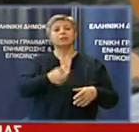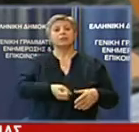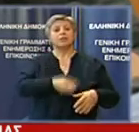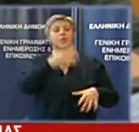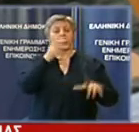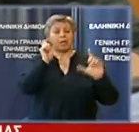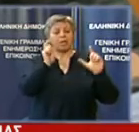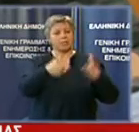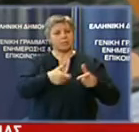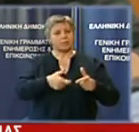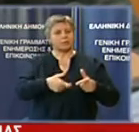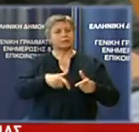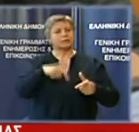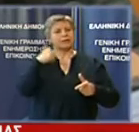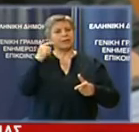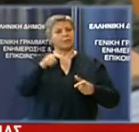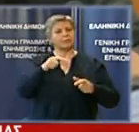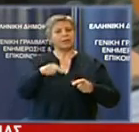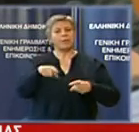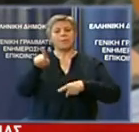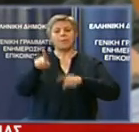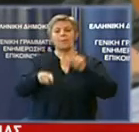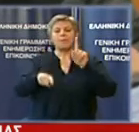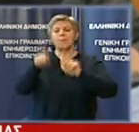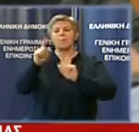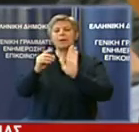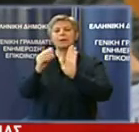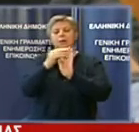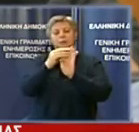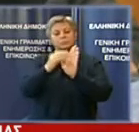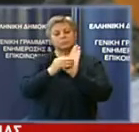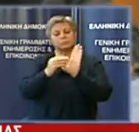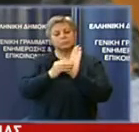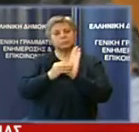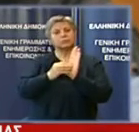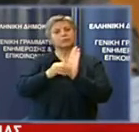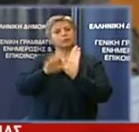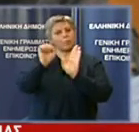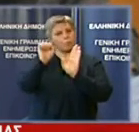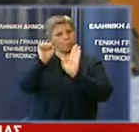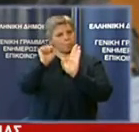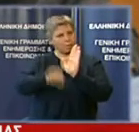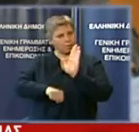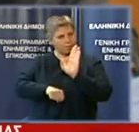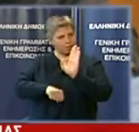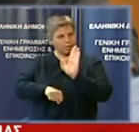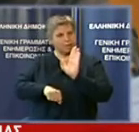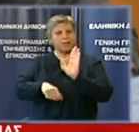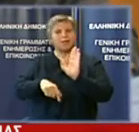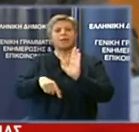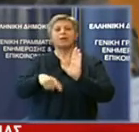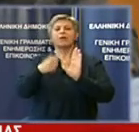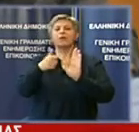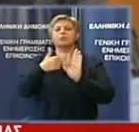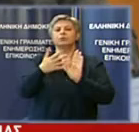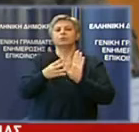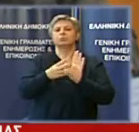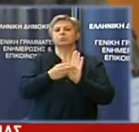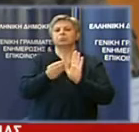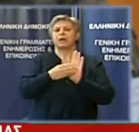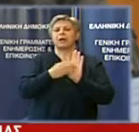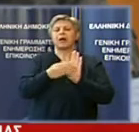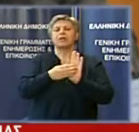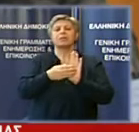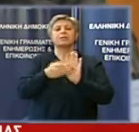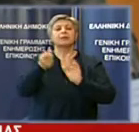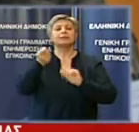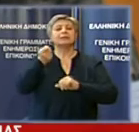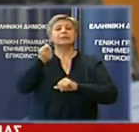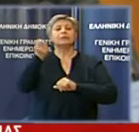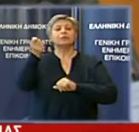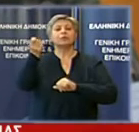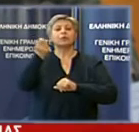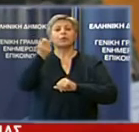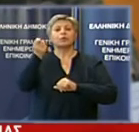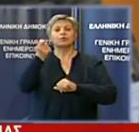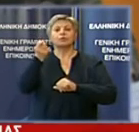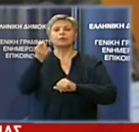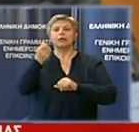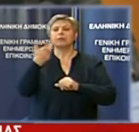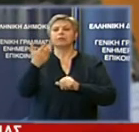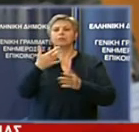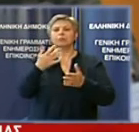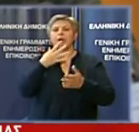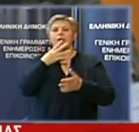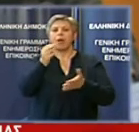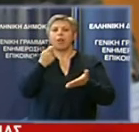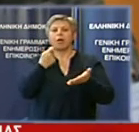Ταμείο Αποκρατικοποιήσεων και τη διαχείριση των λεγόμενων κόκκινων δανείων. Θα ήθελα ένα σχόλιο επ' αυτού, καθώς και θα ήθελα και ένα σχόλιο